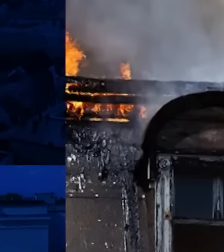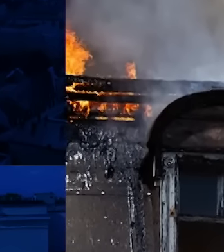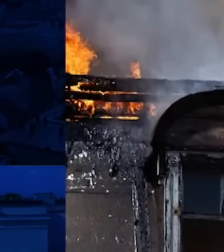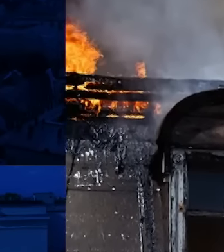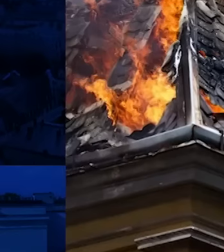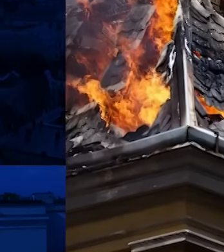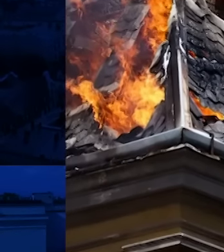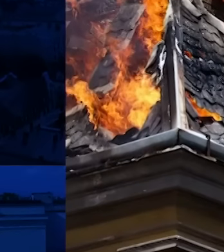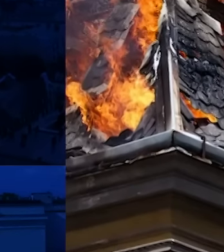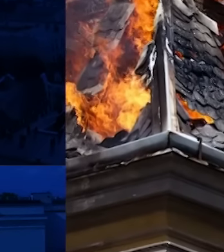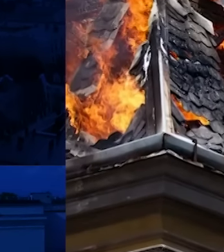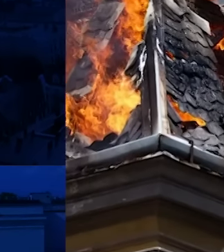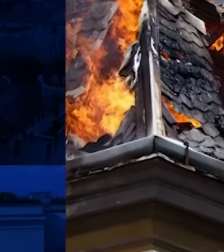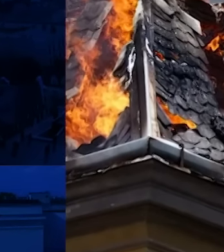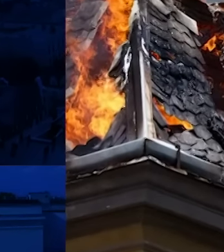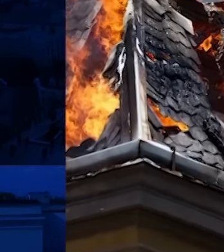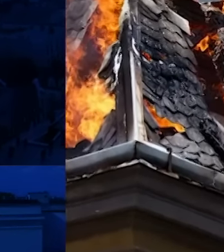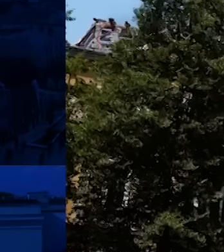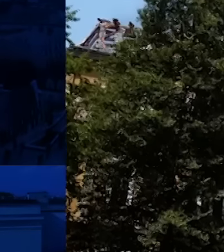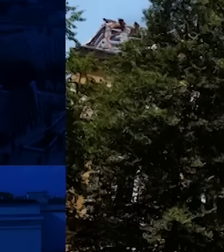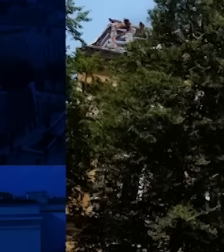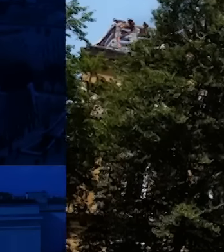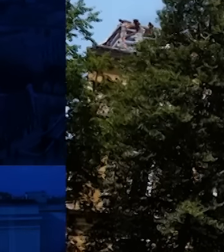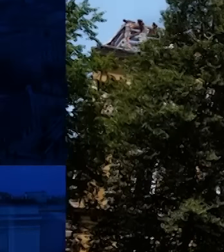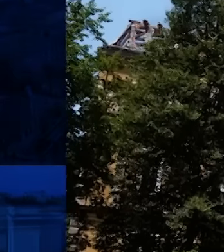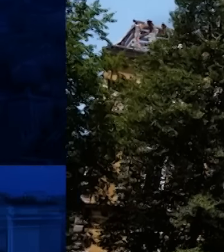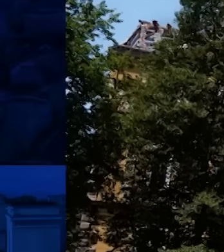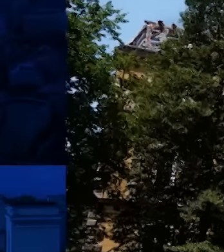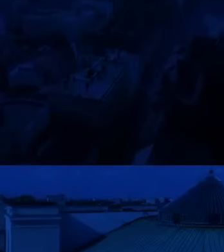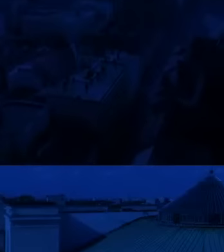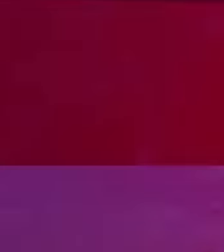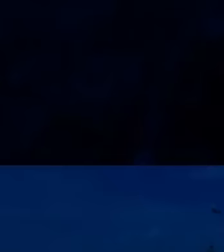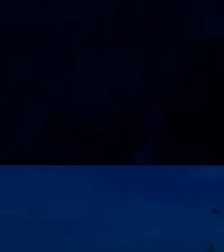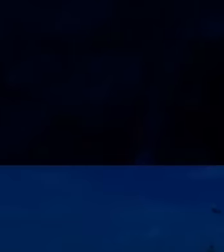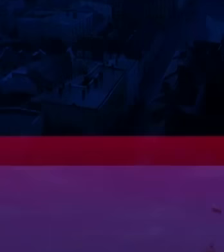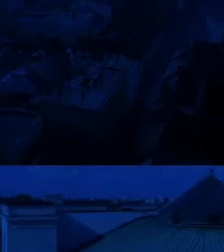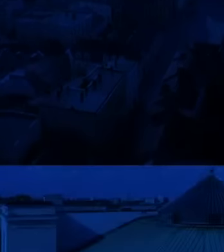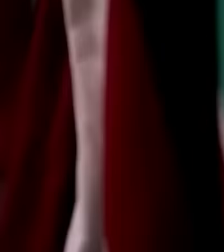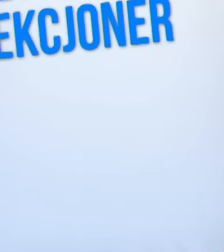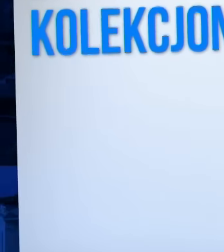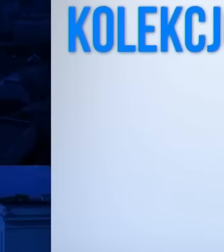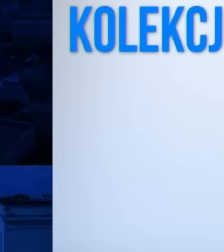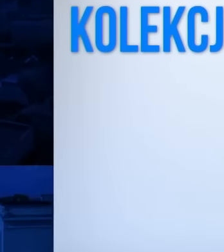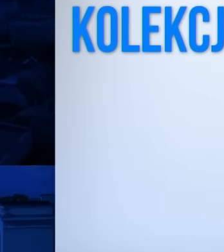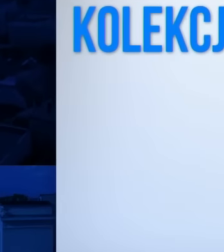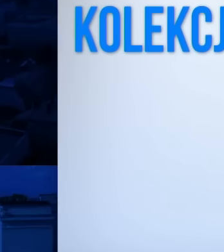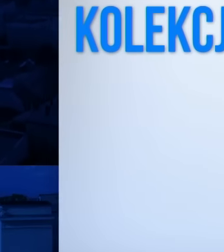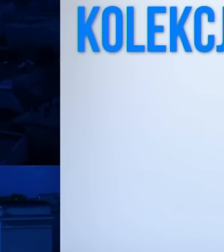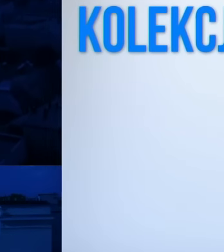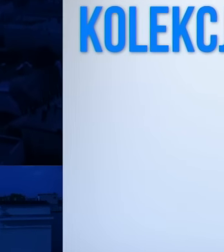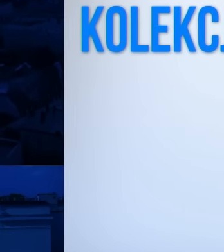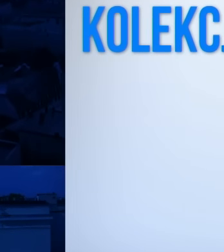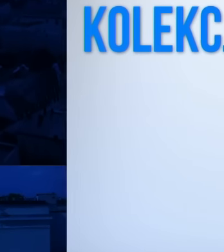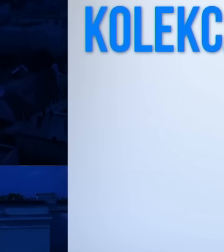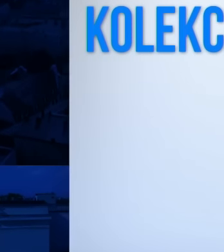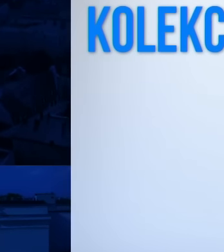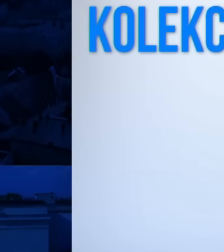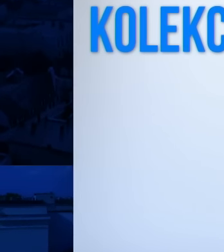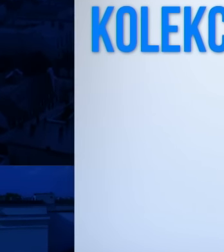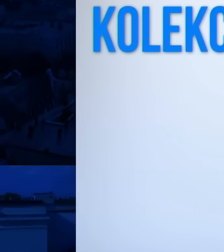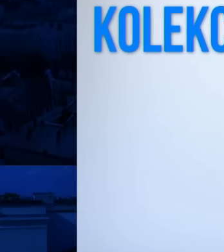Wielczu-Laskowicach na Dolnym Śląsku zapalił się zabytkowy pałac. Dym widać z kilku kilometrów. W Ekspresie Plus zajrzymy też do